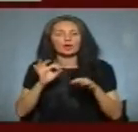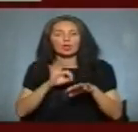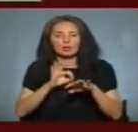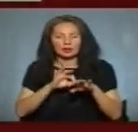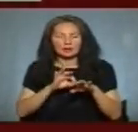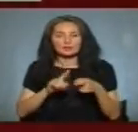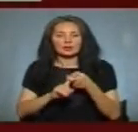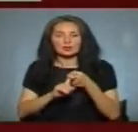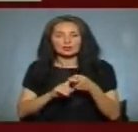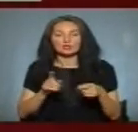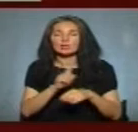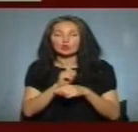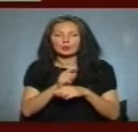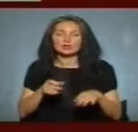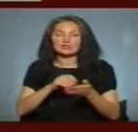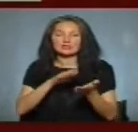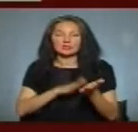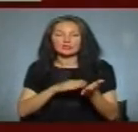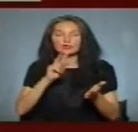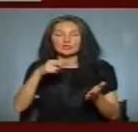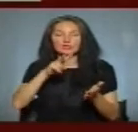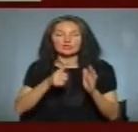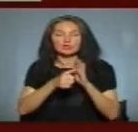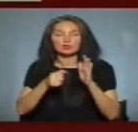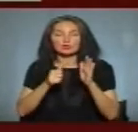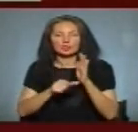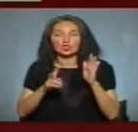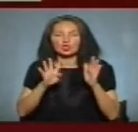Тернопільщині зареєстрували 2604 випадки коронавірусу. З них